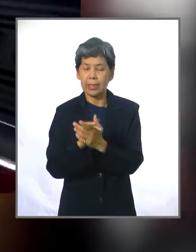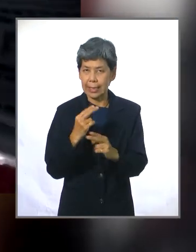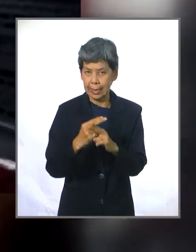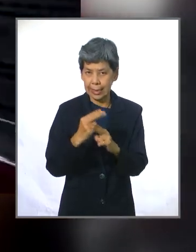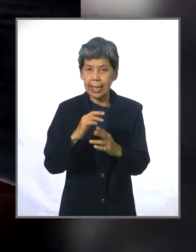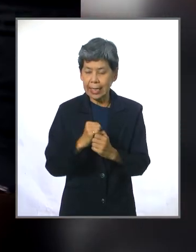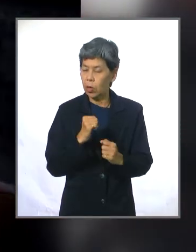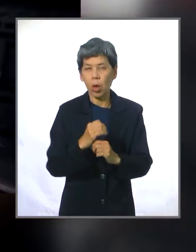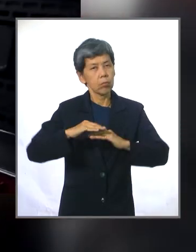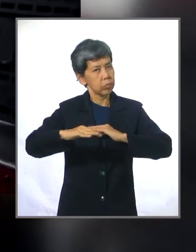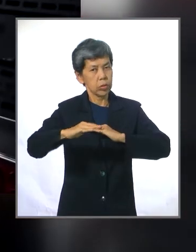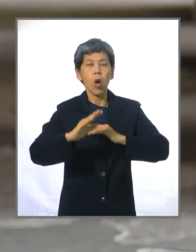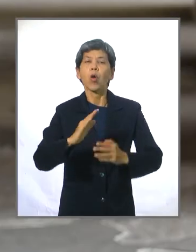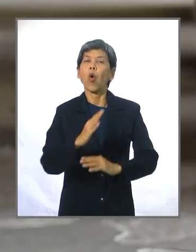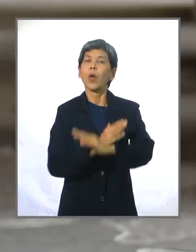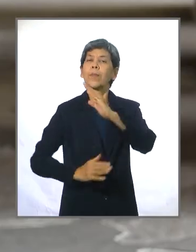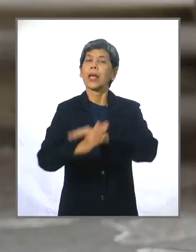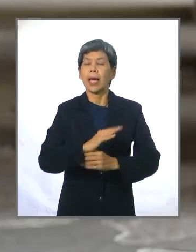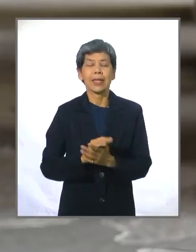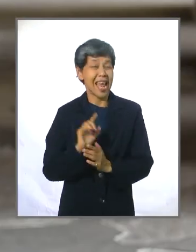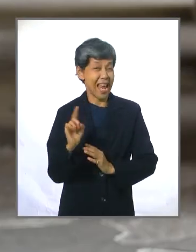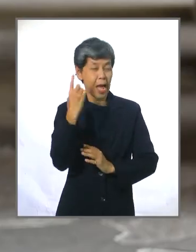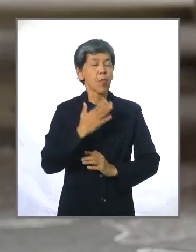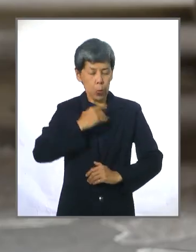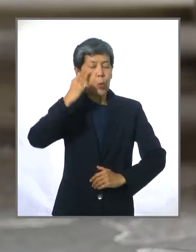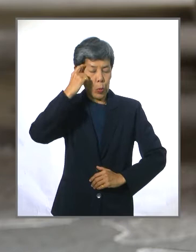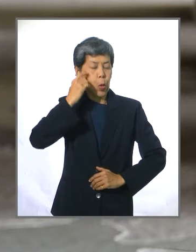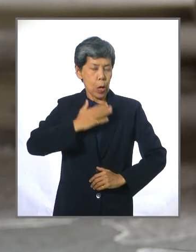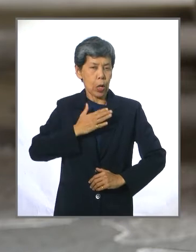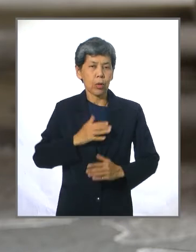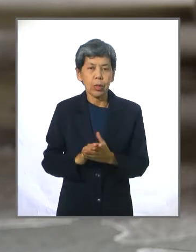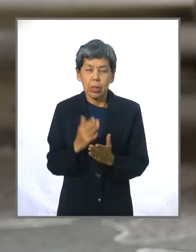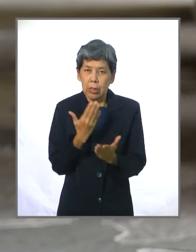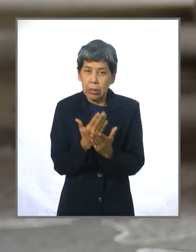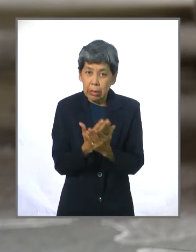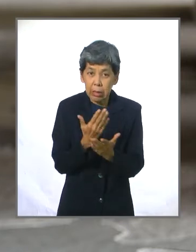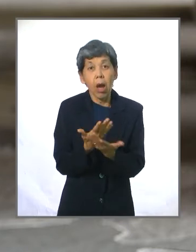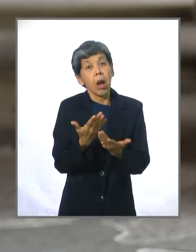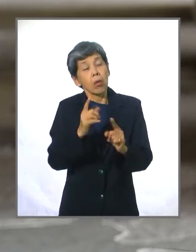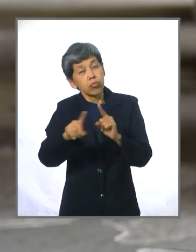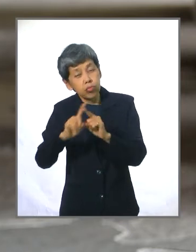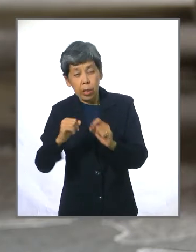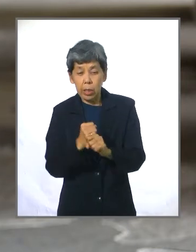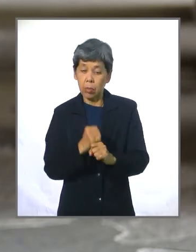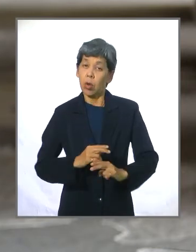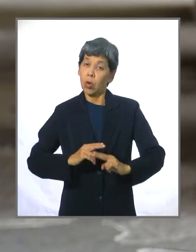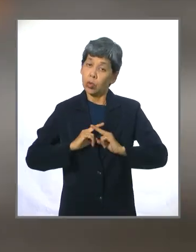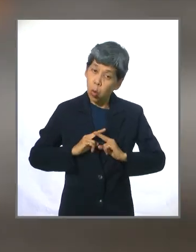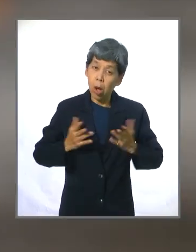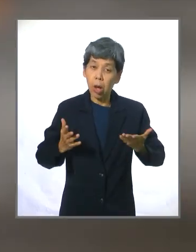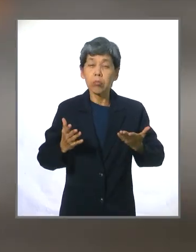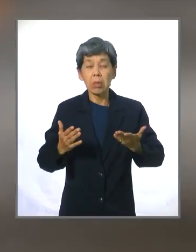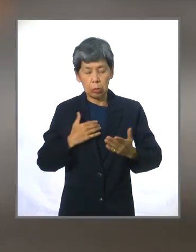ให้คนในสังคมมีความรู้ความเข้าใจเพื่อสร้างเจตคติที่ดีและสร้างสรรค์ต่อคนพิการ